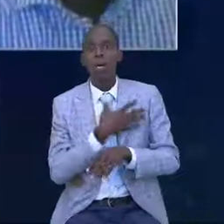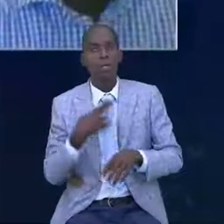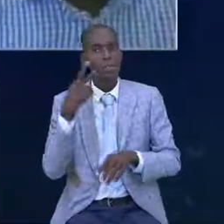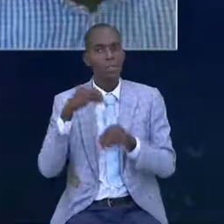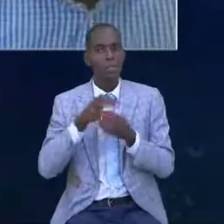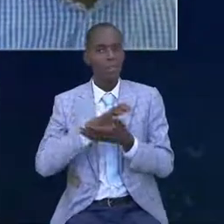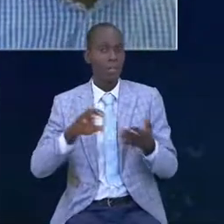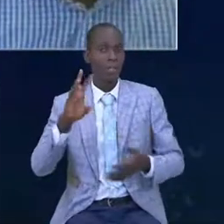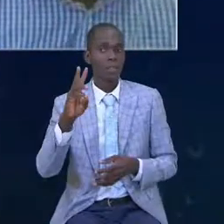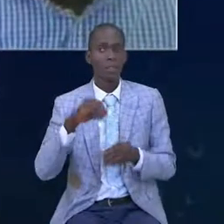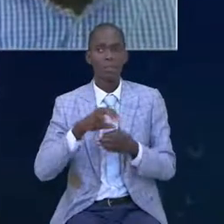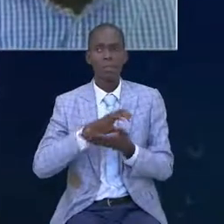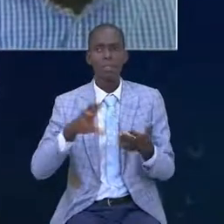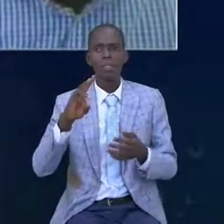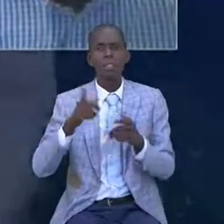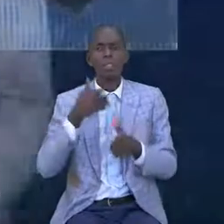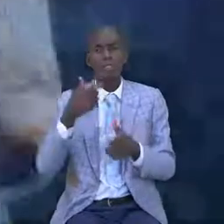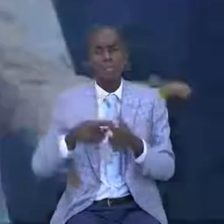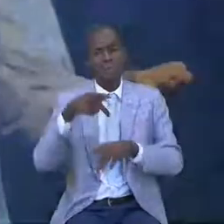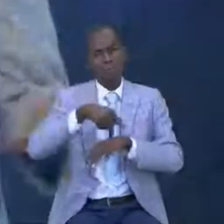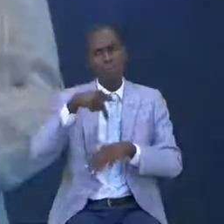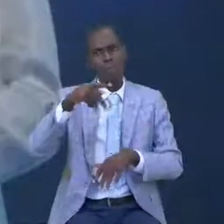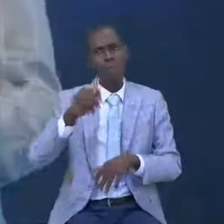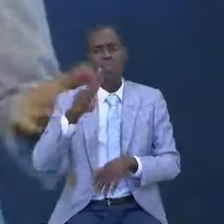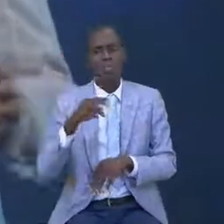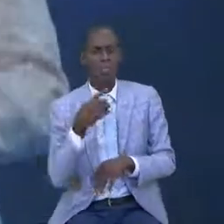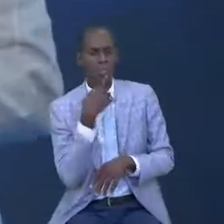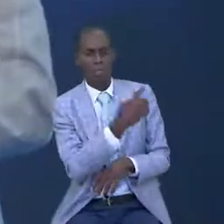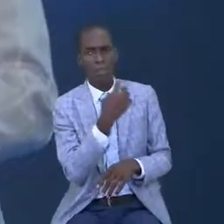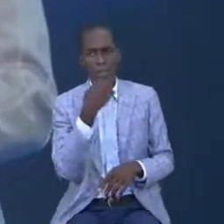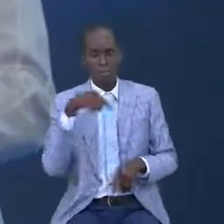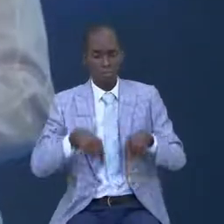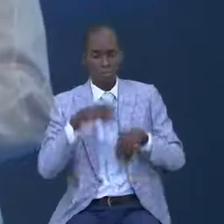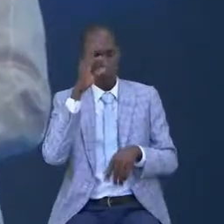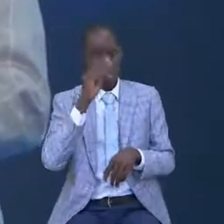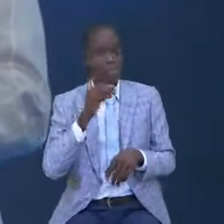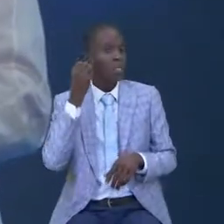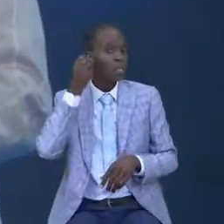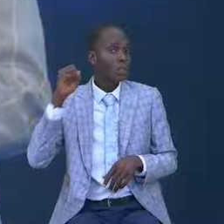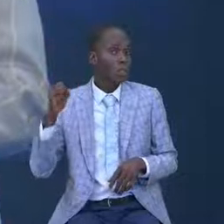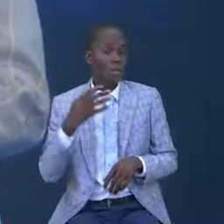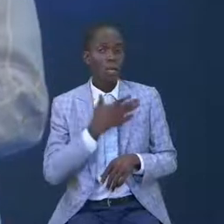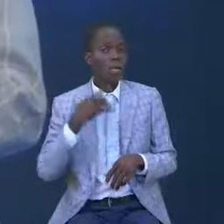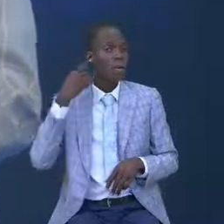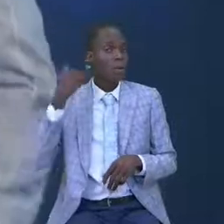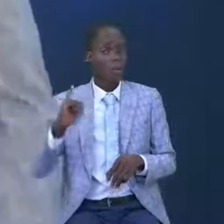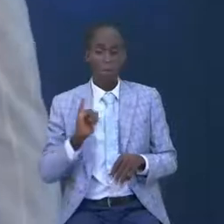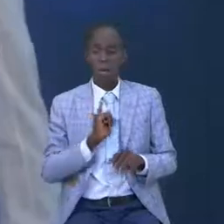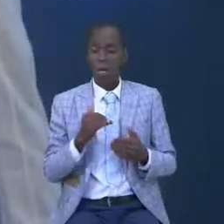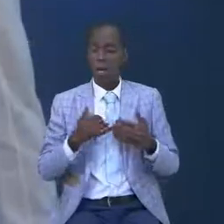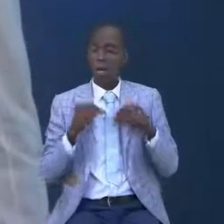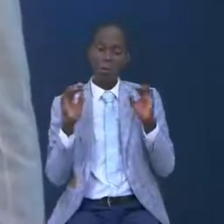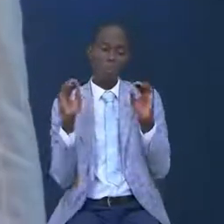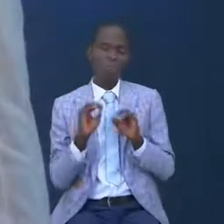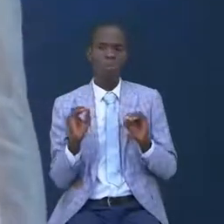Et il les regardait, attendant recevoir quelque chose. Et le verset 6 dit, alors Pierre lui